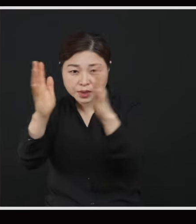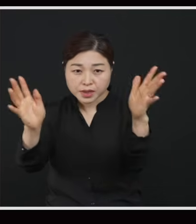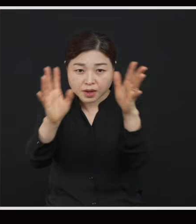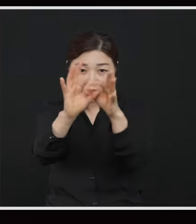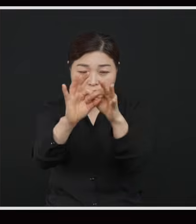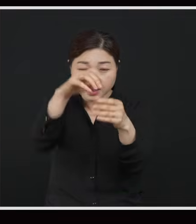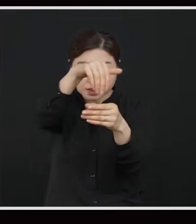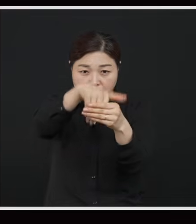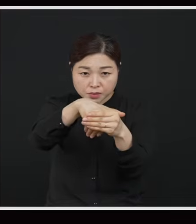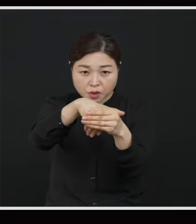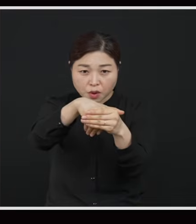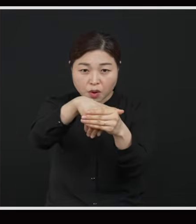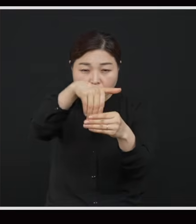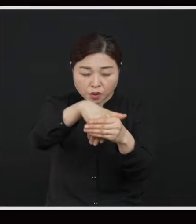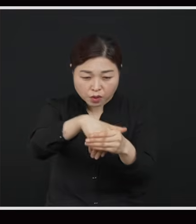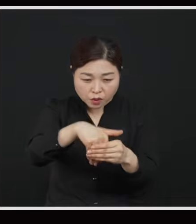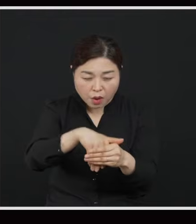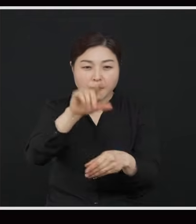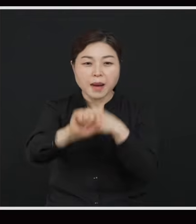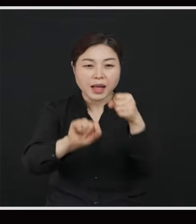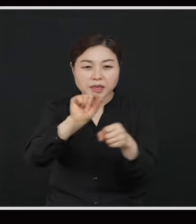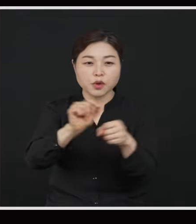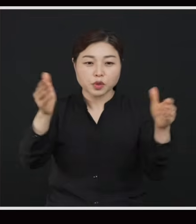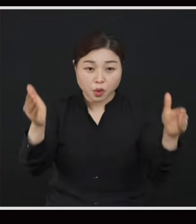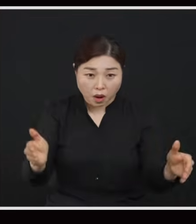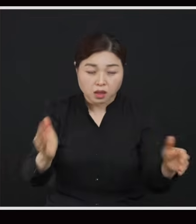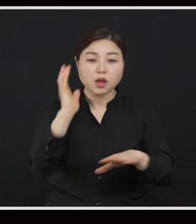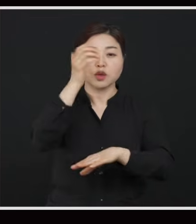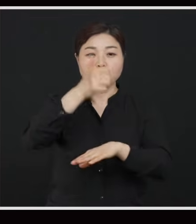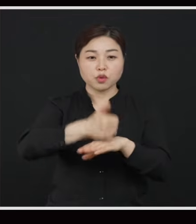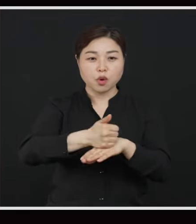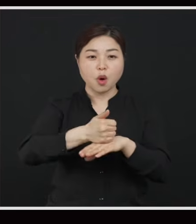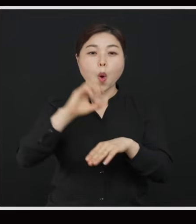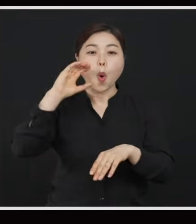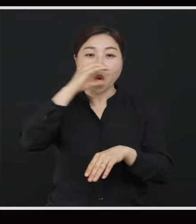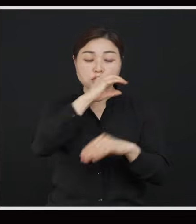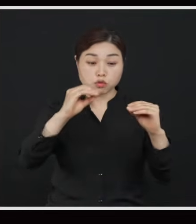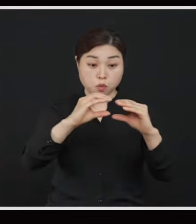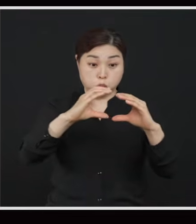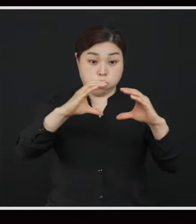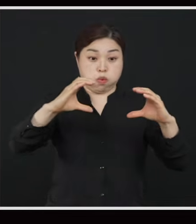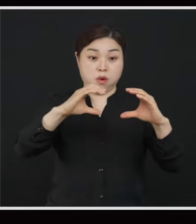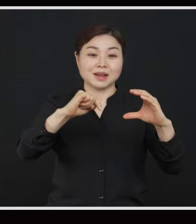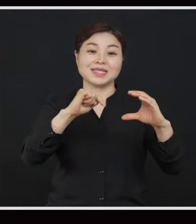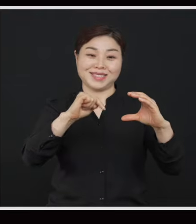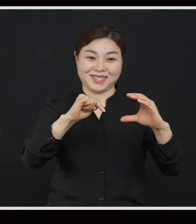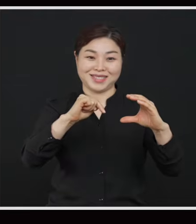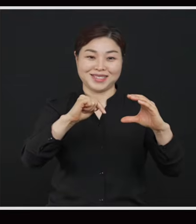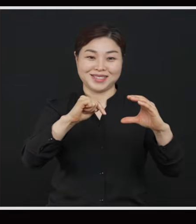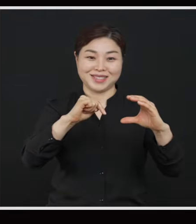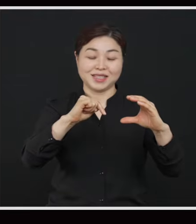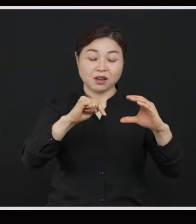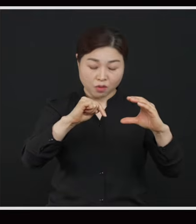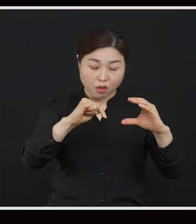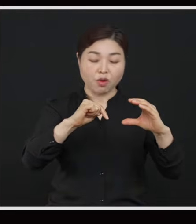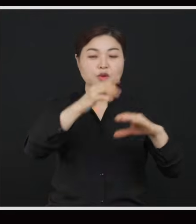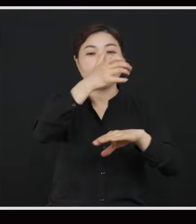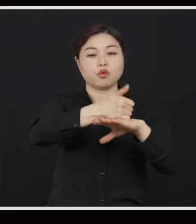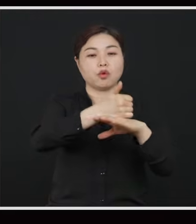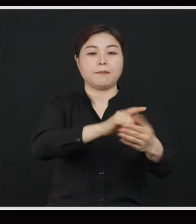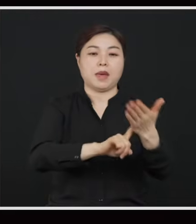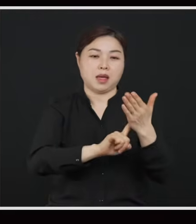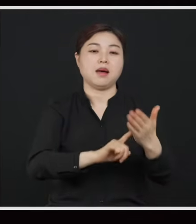심고 그거를 10,000년 동안 반복을 했더니 이렇게 생긴 옥수수로 발전을 했다. 이게 이제 정립이